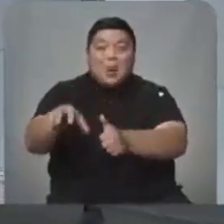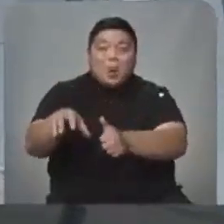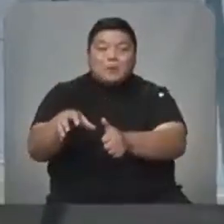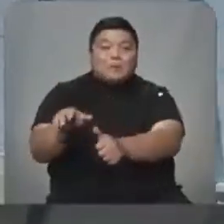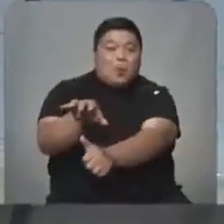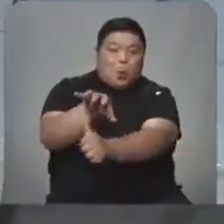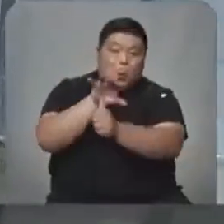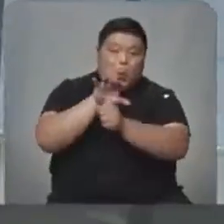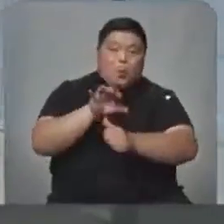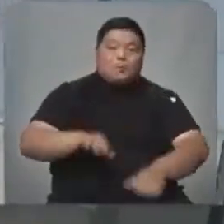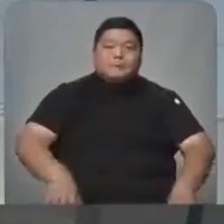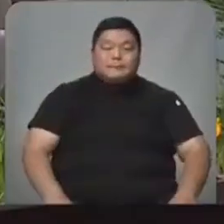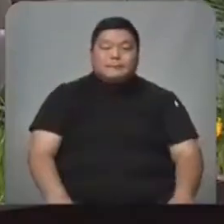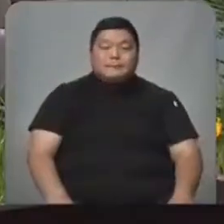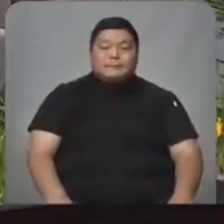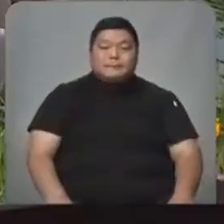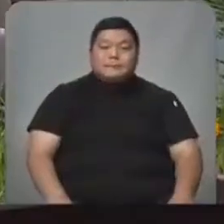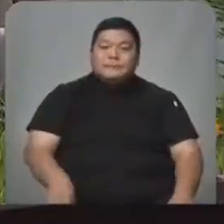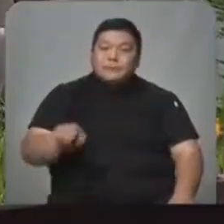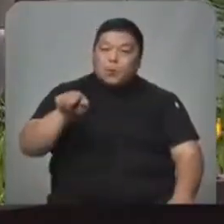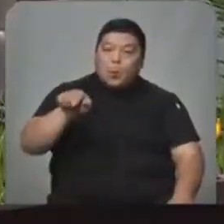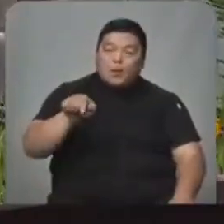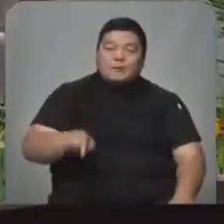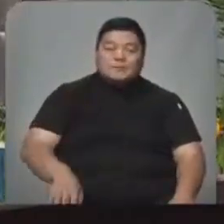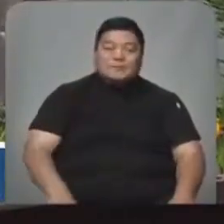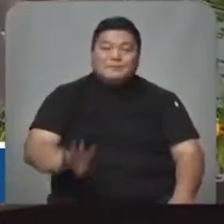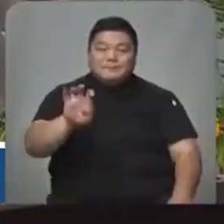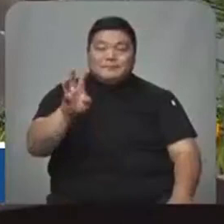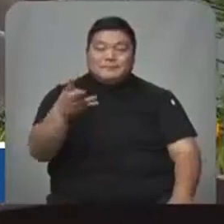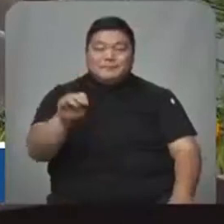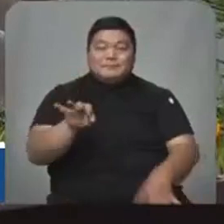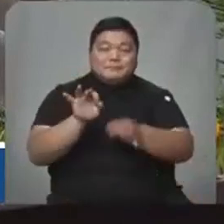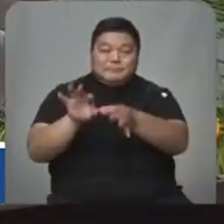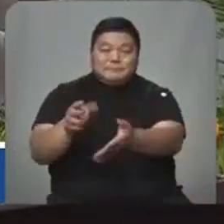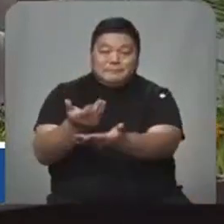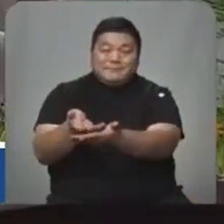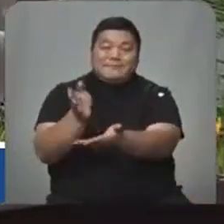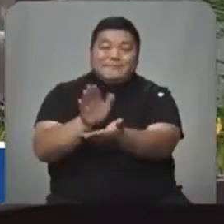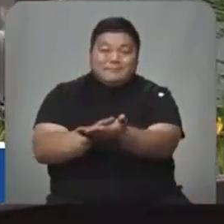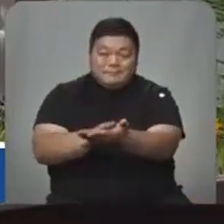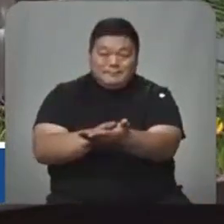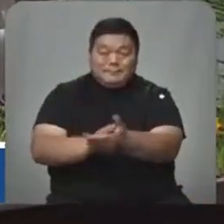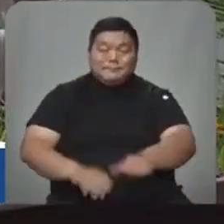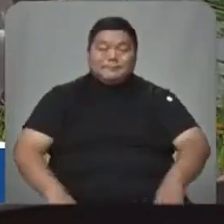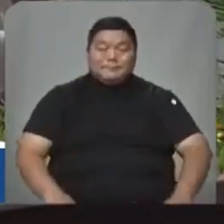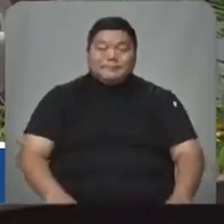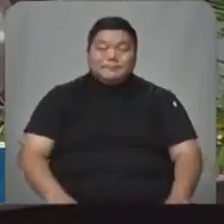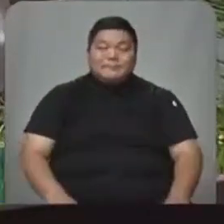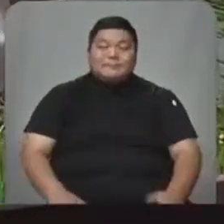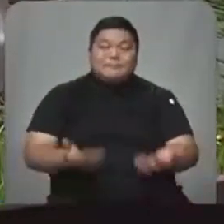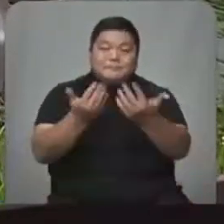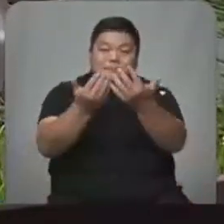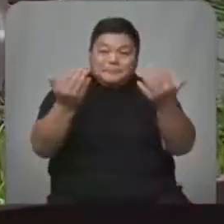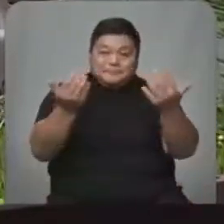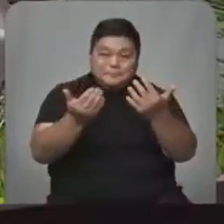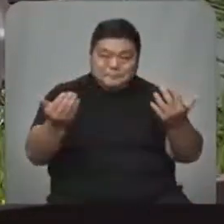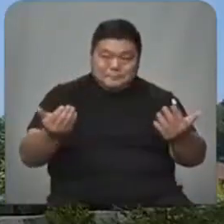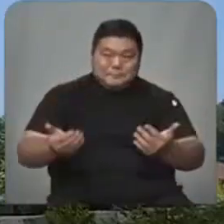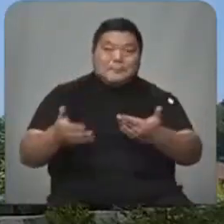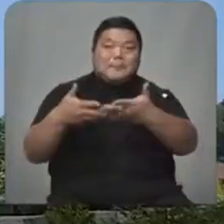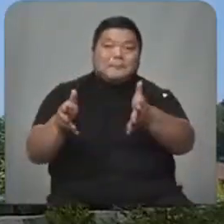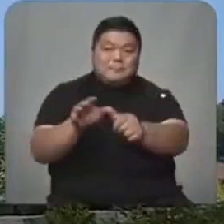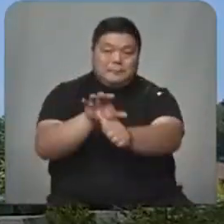활용됩니다. 스피드 스케이팅 경기장도 40억 원을 들여 리모델링해 ITS 세계총회 전시시설로